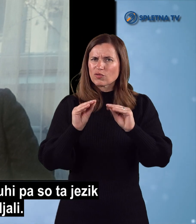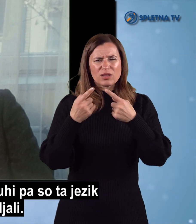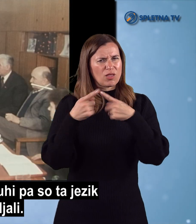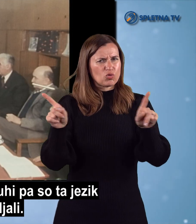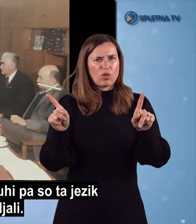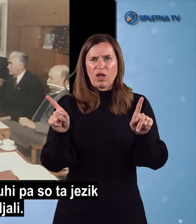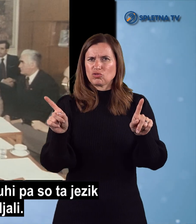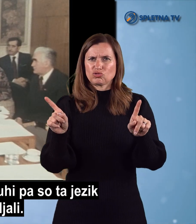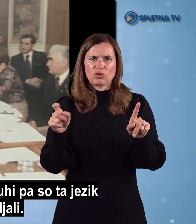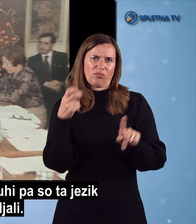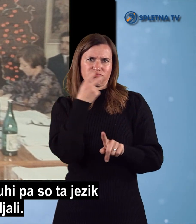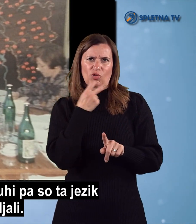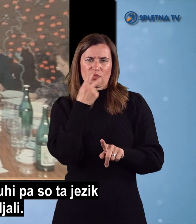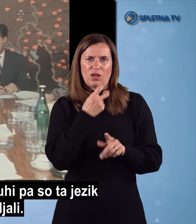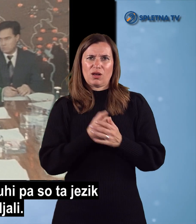bila drugačna,